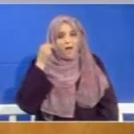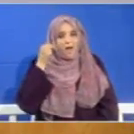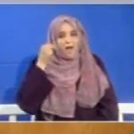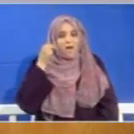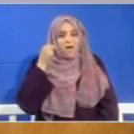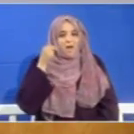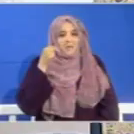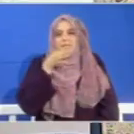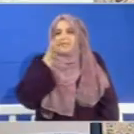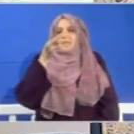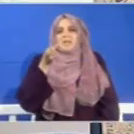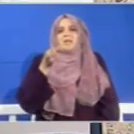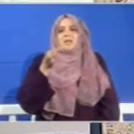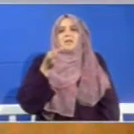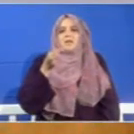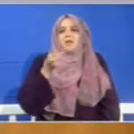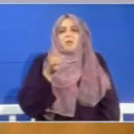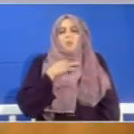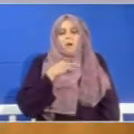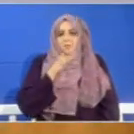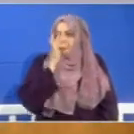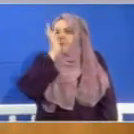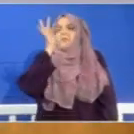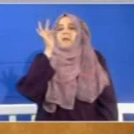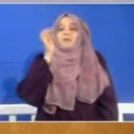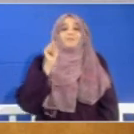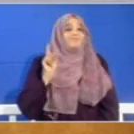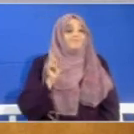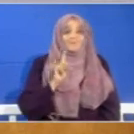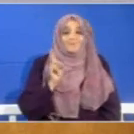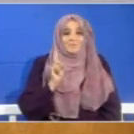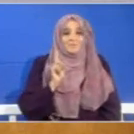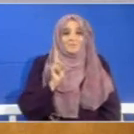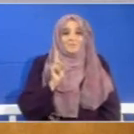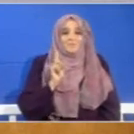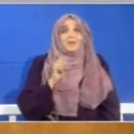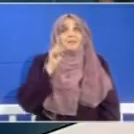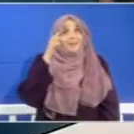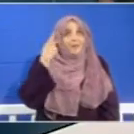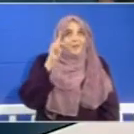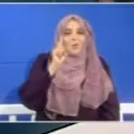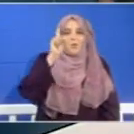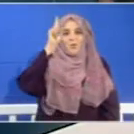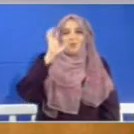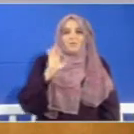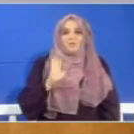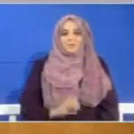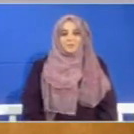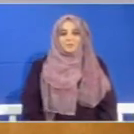أن يدعي الاتصاف بهذه الأوصاف، فهي من حقه وحده سبحانه